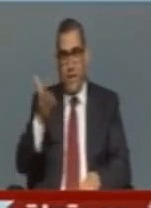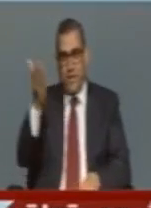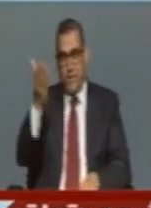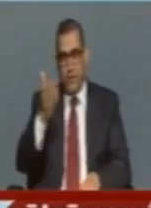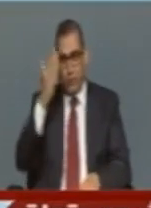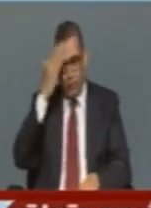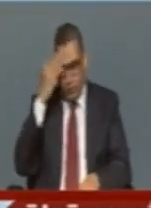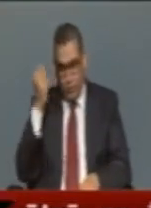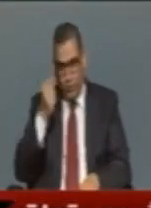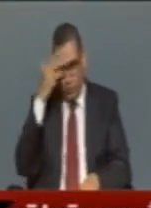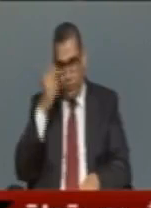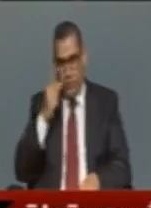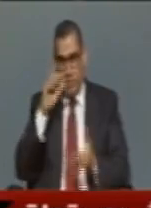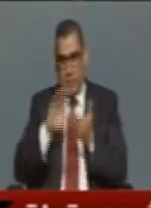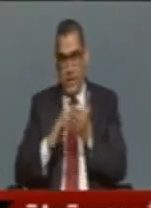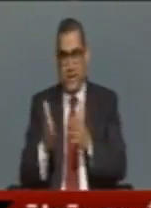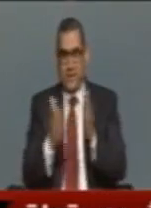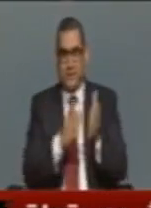بجد